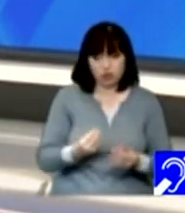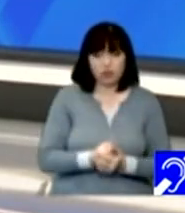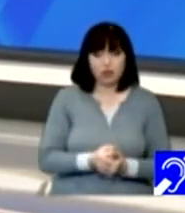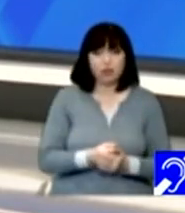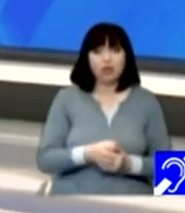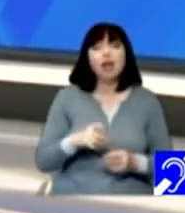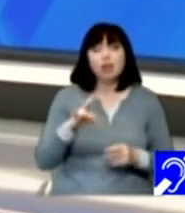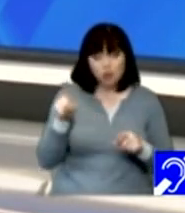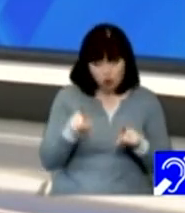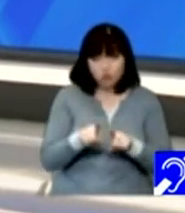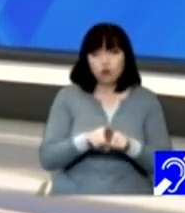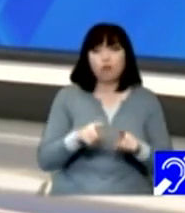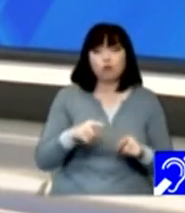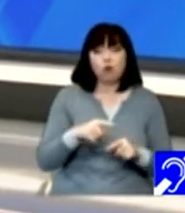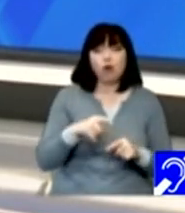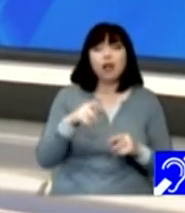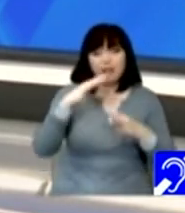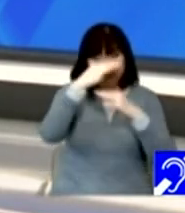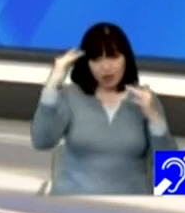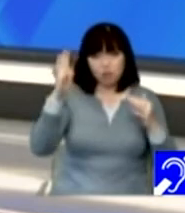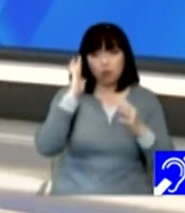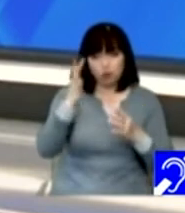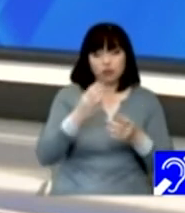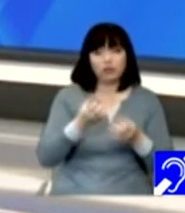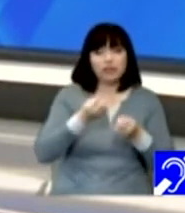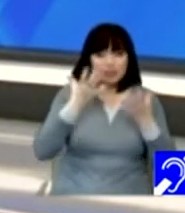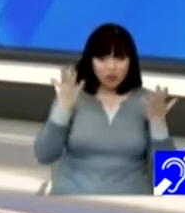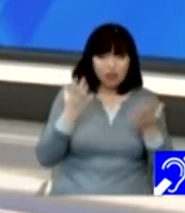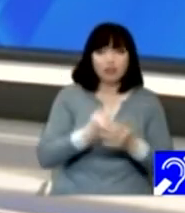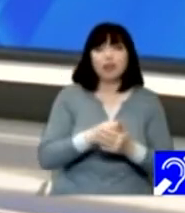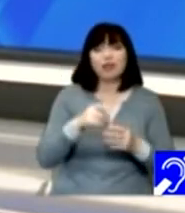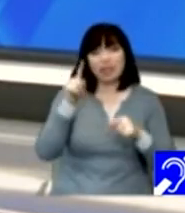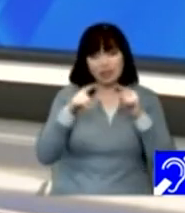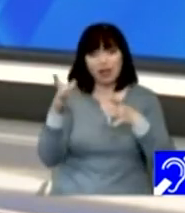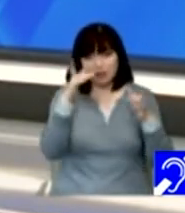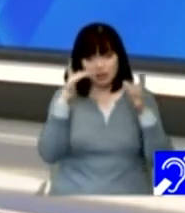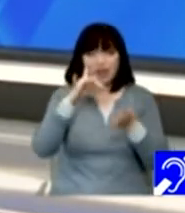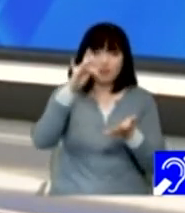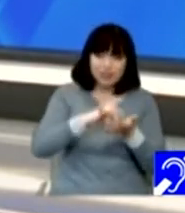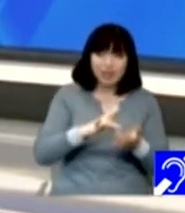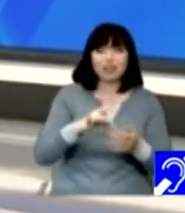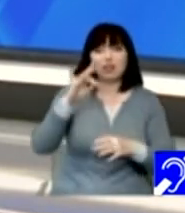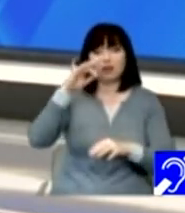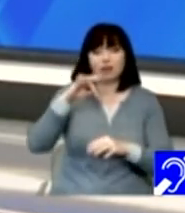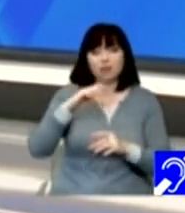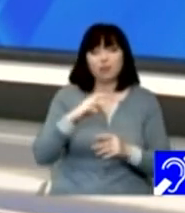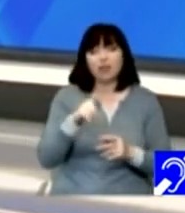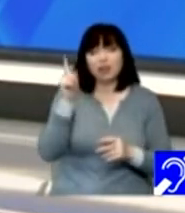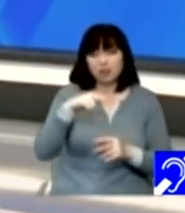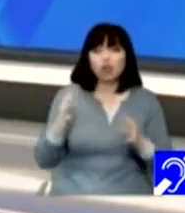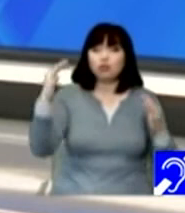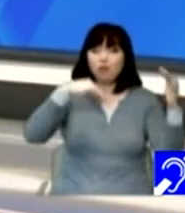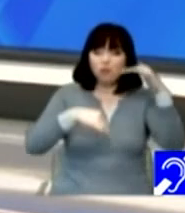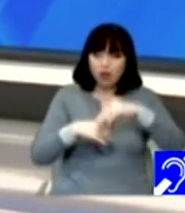toate astea, pe parcursul zilei de mâine, cerul va fi variabil, cu unorări mai persistente în nordul, centrul și nord-estul țării, precum și în zonele de